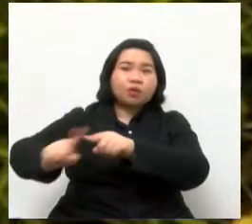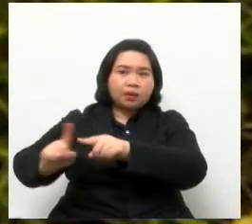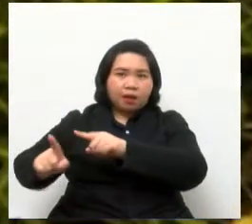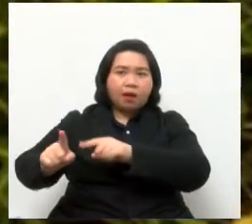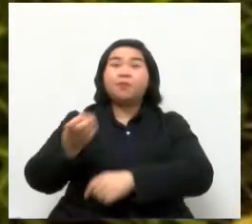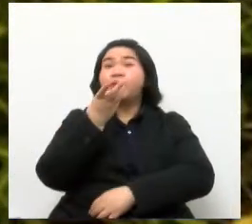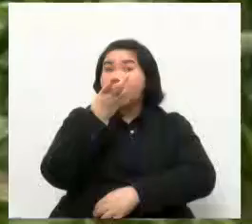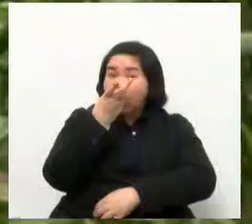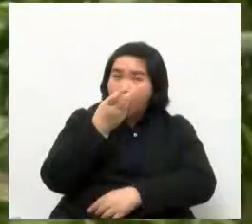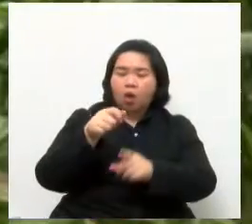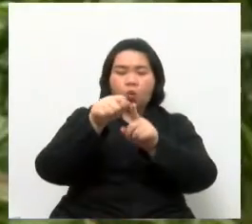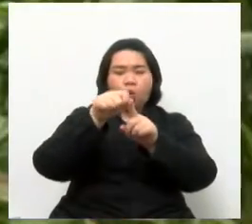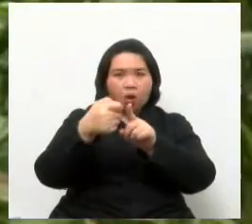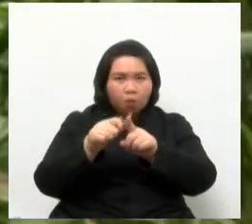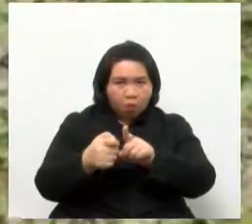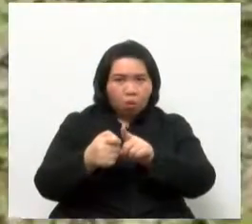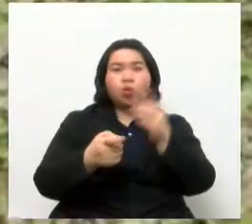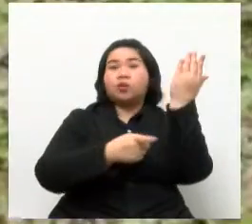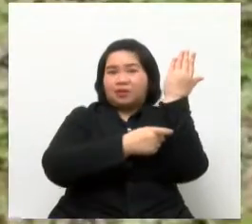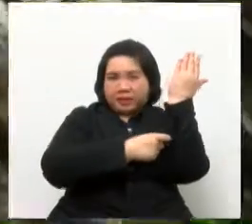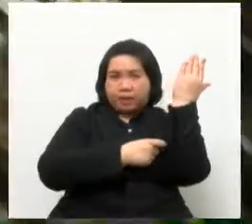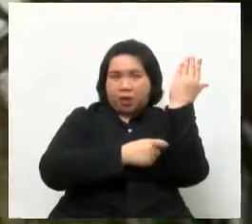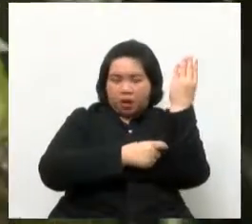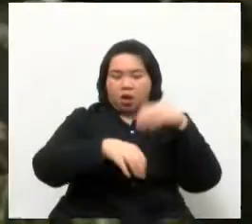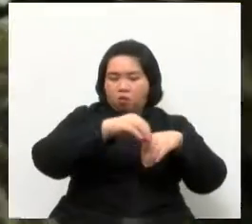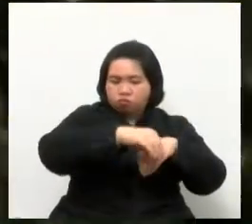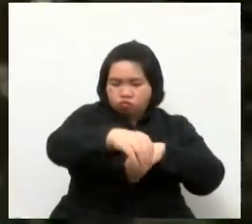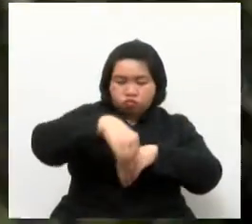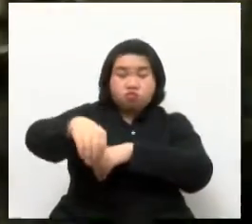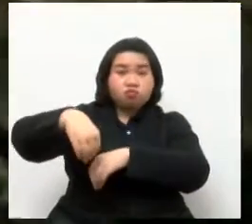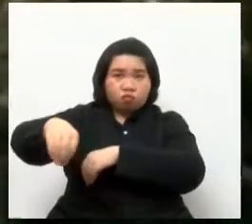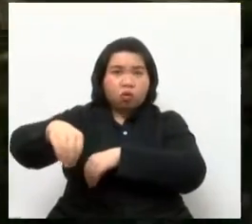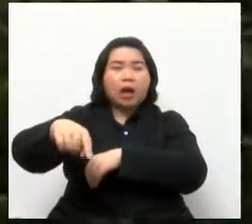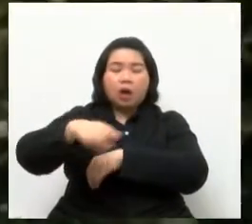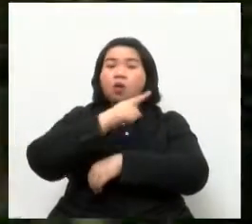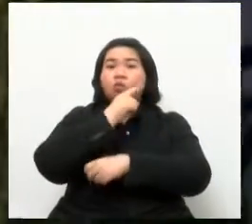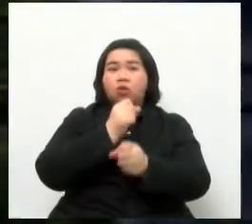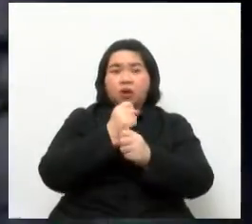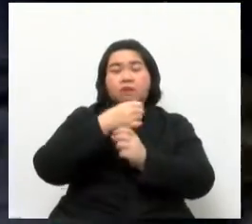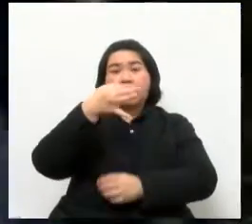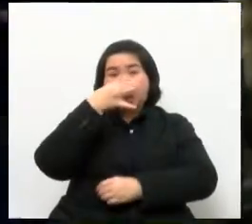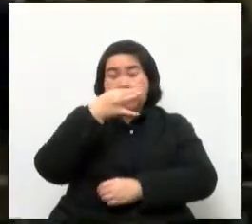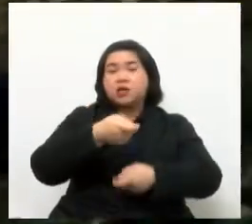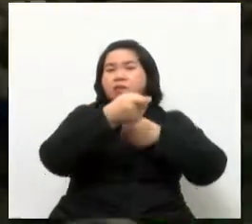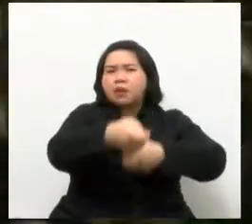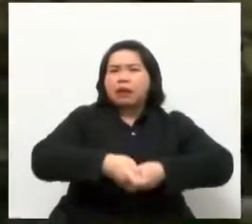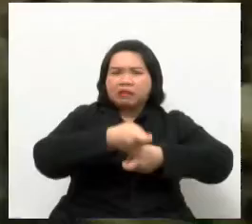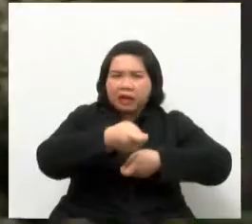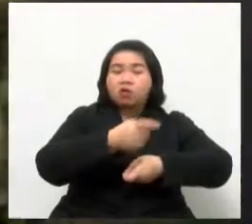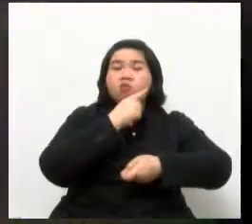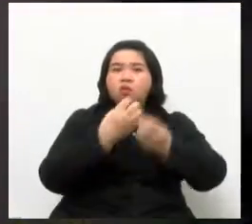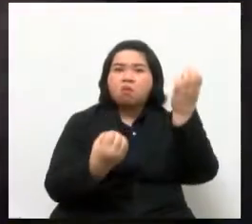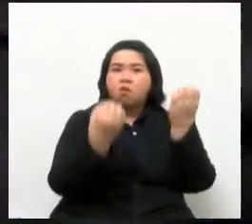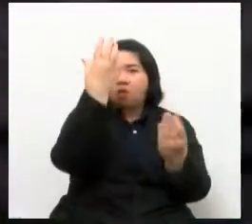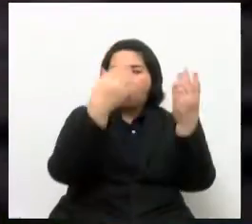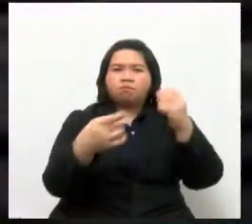ไร่ข้าวโพดและยางพาราเป็นต้นการทำการเกษตรนิยมใช้การเผาพื้นที่ใน